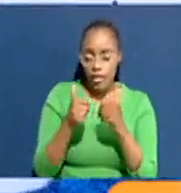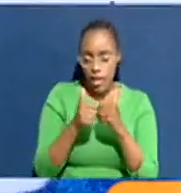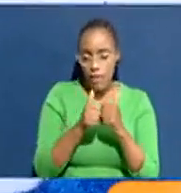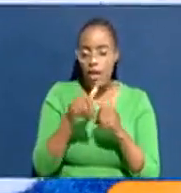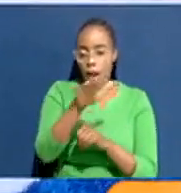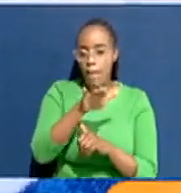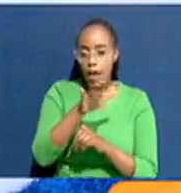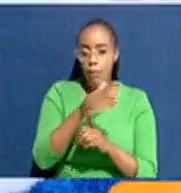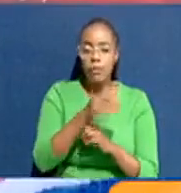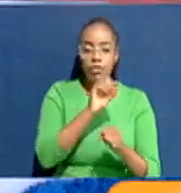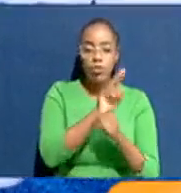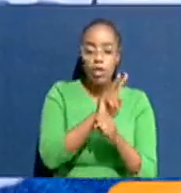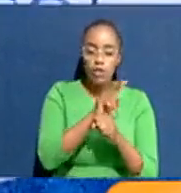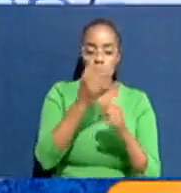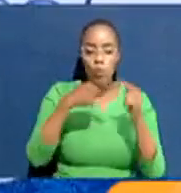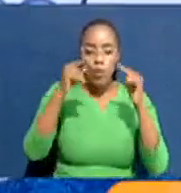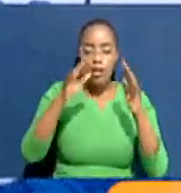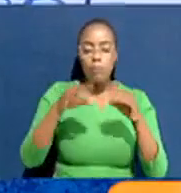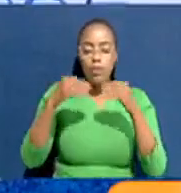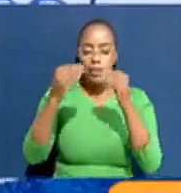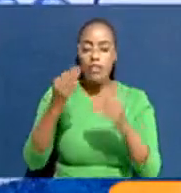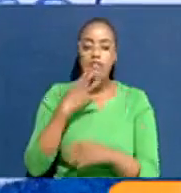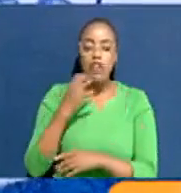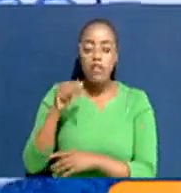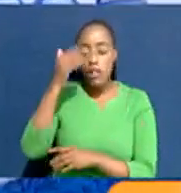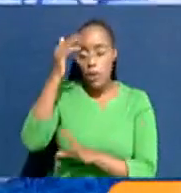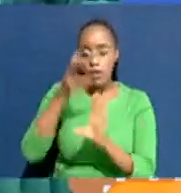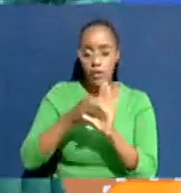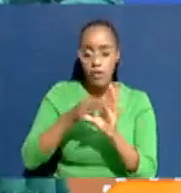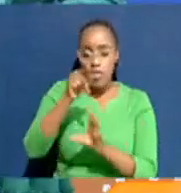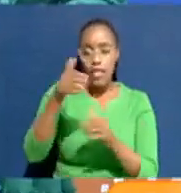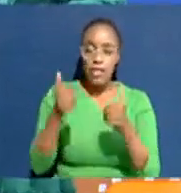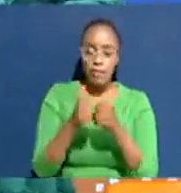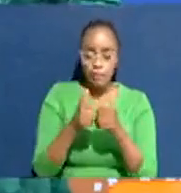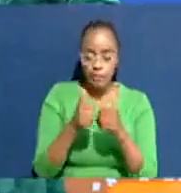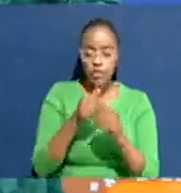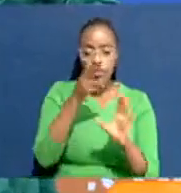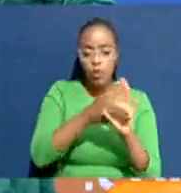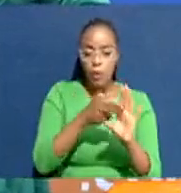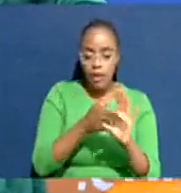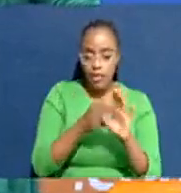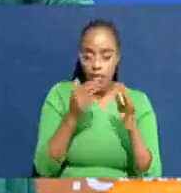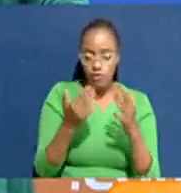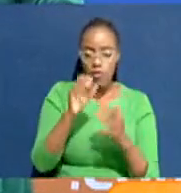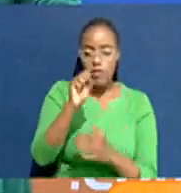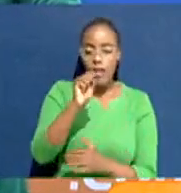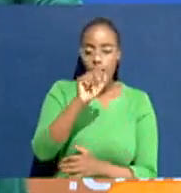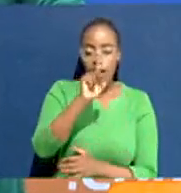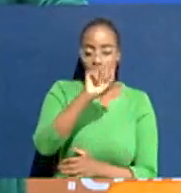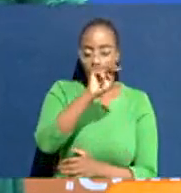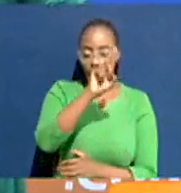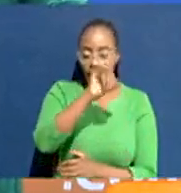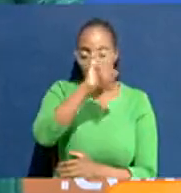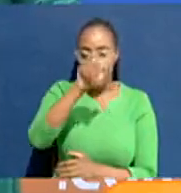sasa washindi 12 wametuzwa shilingi laki tano kwa kushiriki kwenye mchezo huo. Kushiriki kwenye Shabiki Kaende Jackpot na kuwa